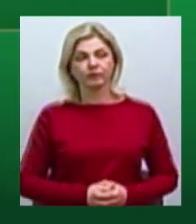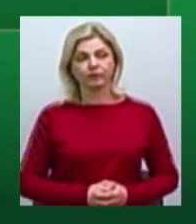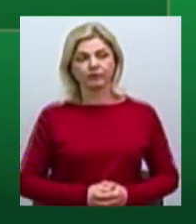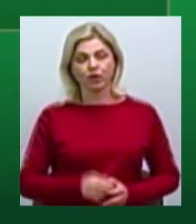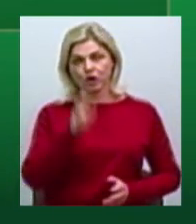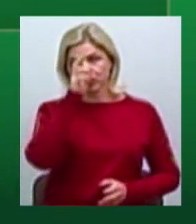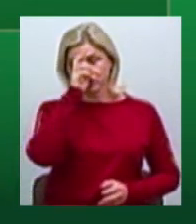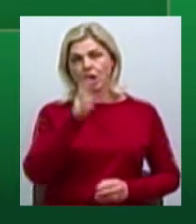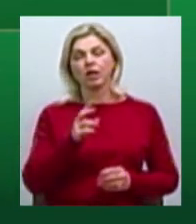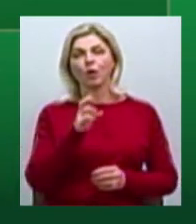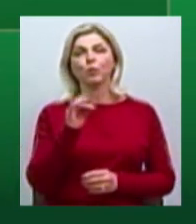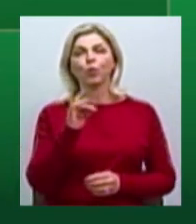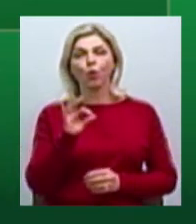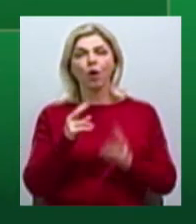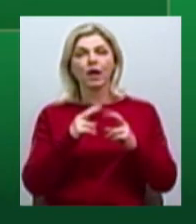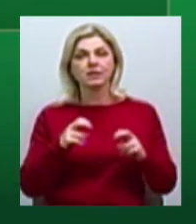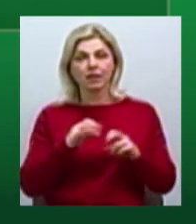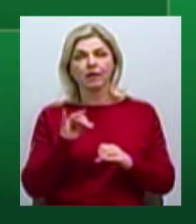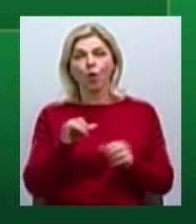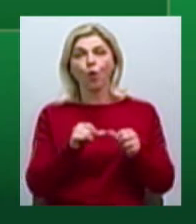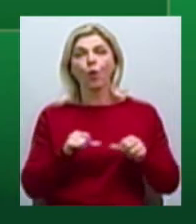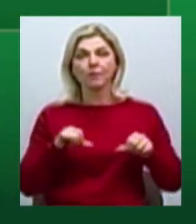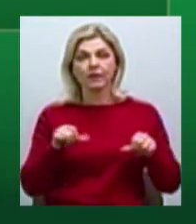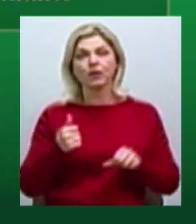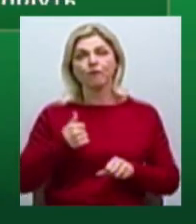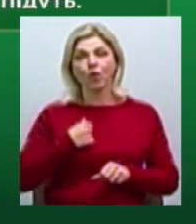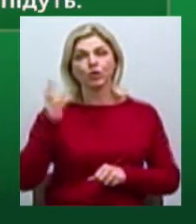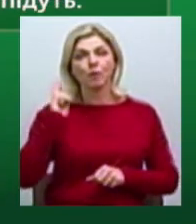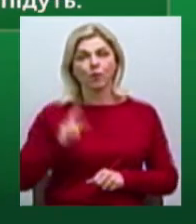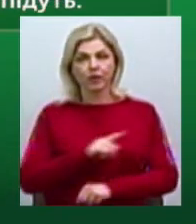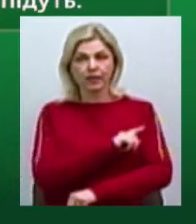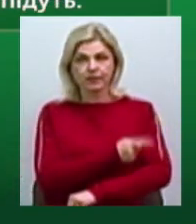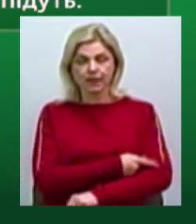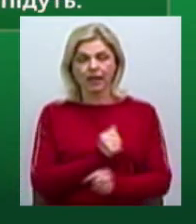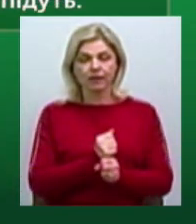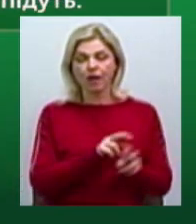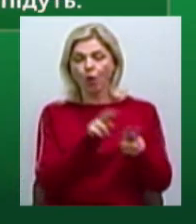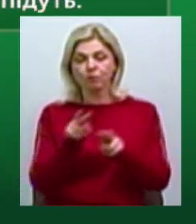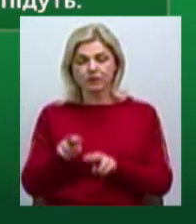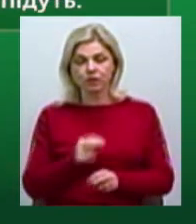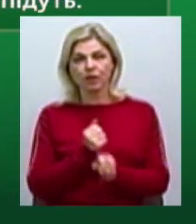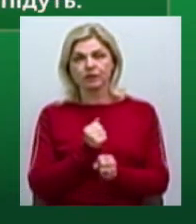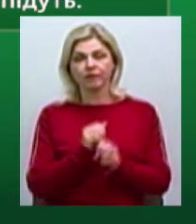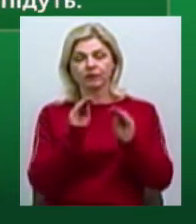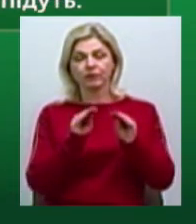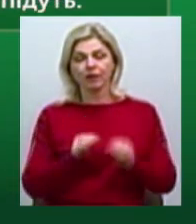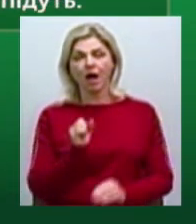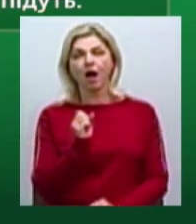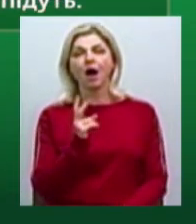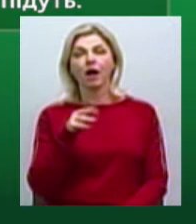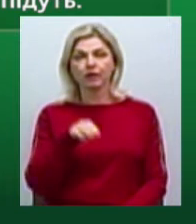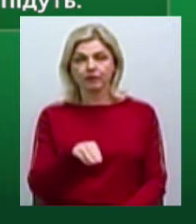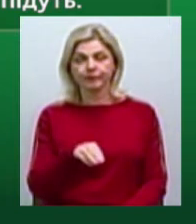бюро розслідування і комісія військово-морських сил здійснює обстеження, складання відповідного акту. Для того, щоб